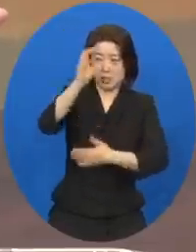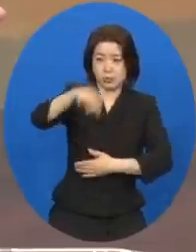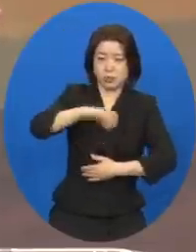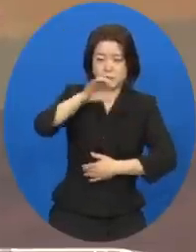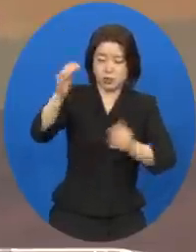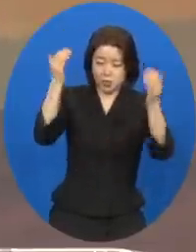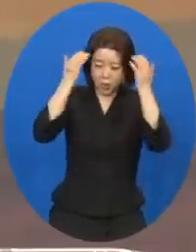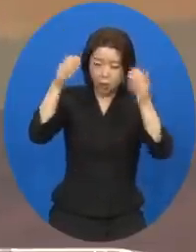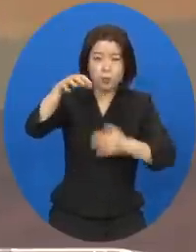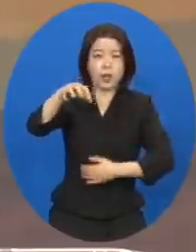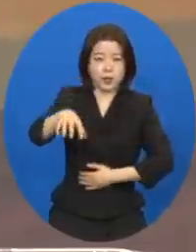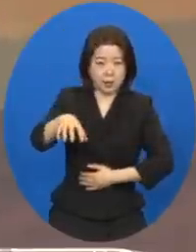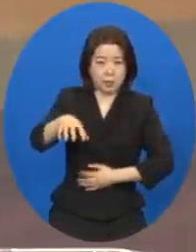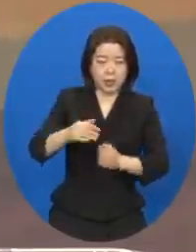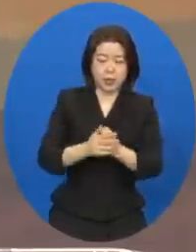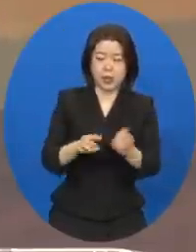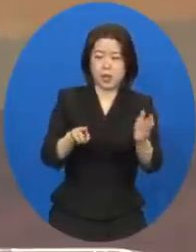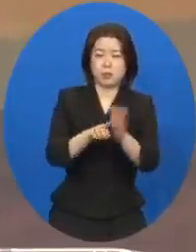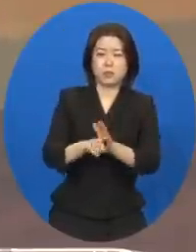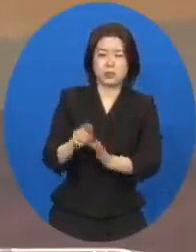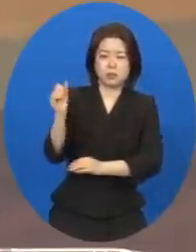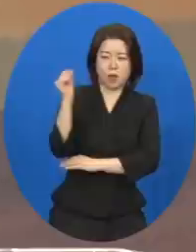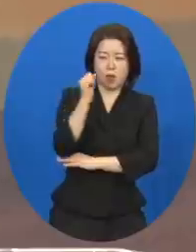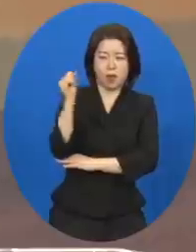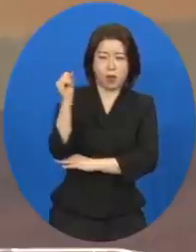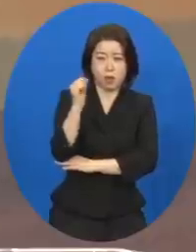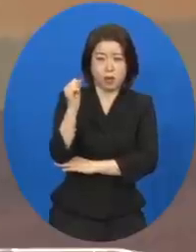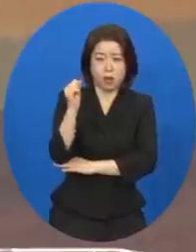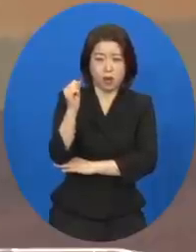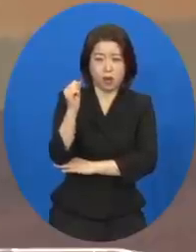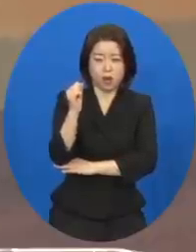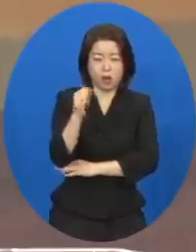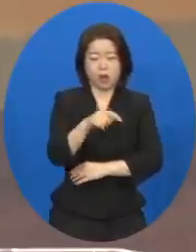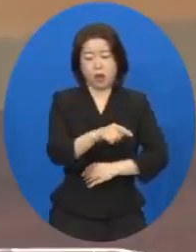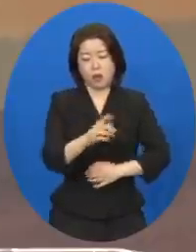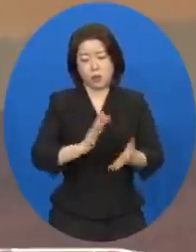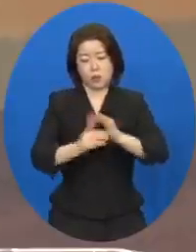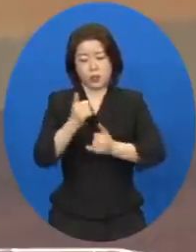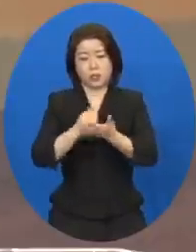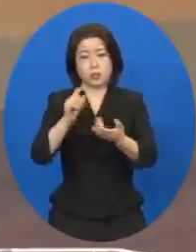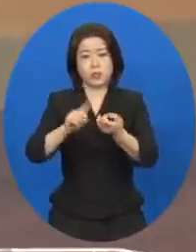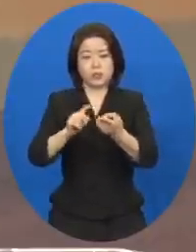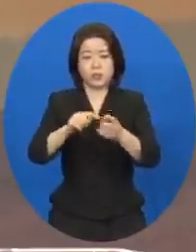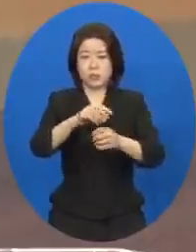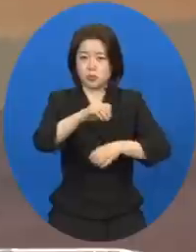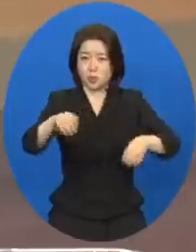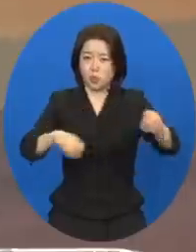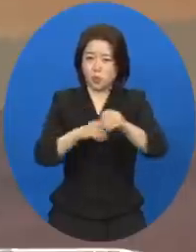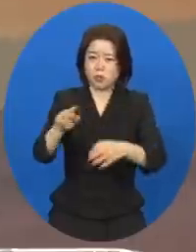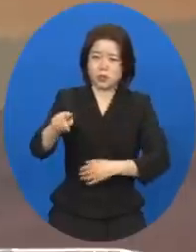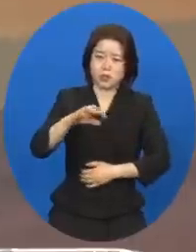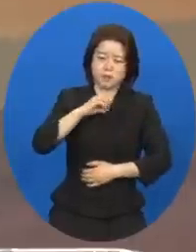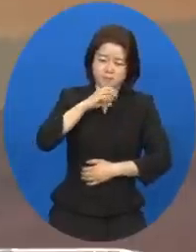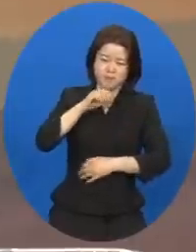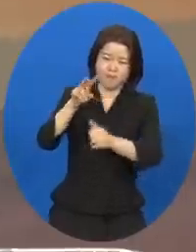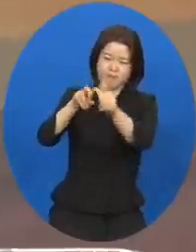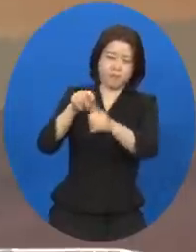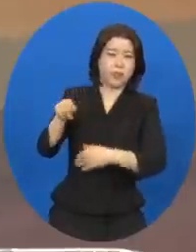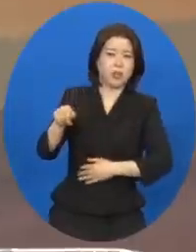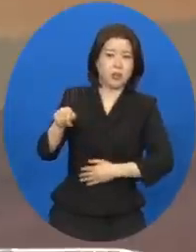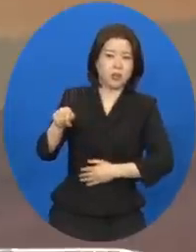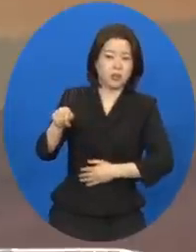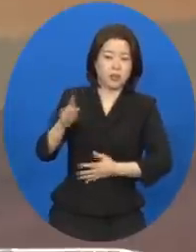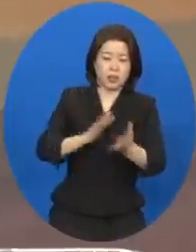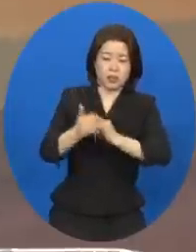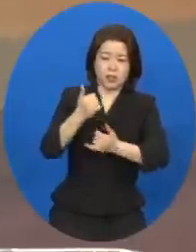앞에서 믿음이 흔들려 버리고 그리고 예수님에 대하여 오히려 원망하고 예수님을